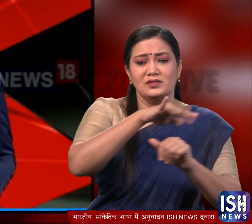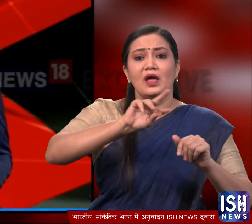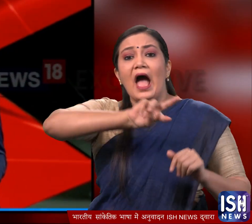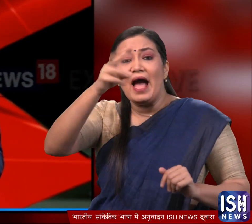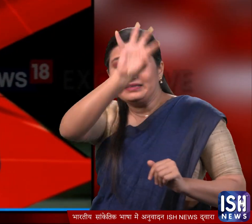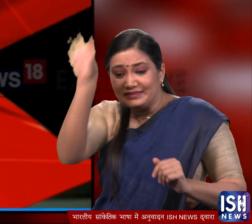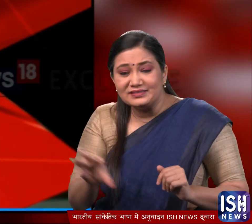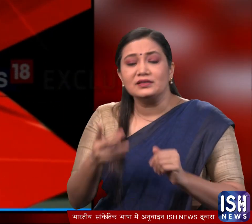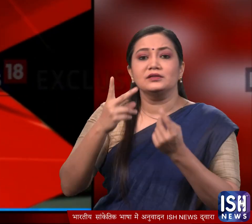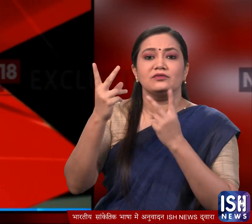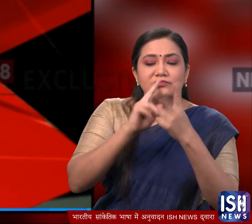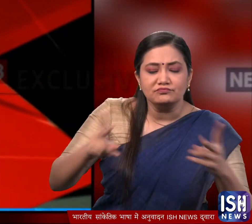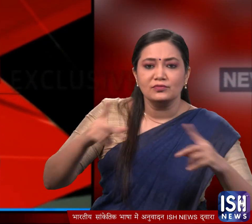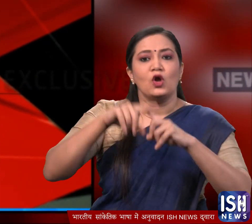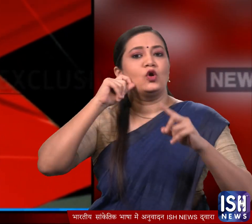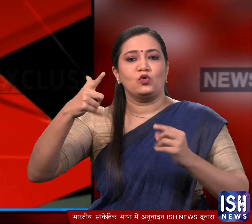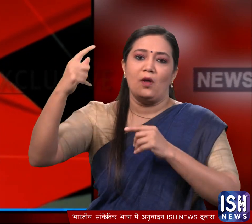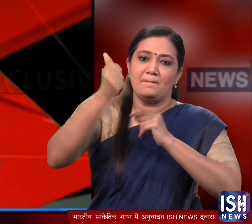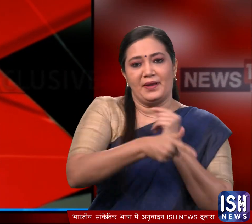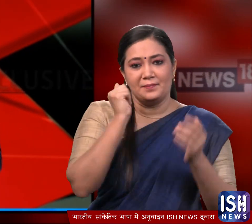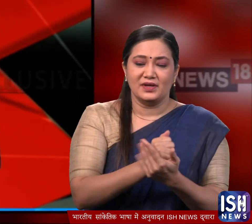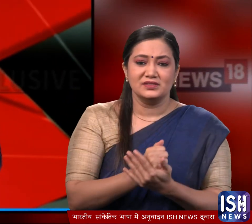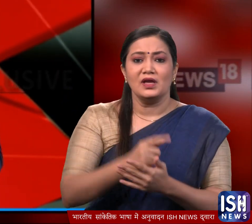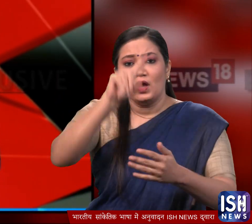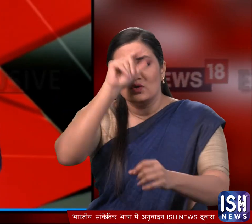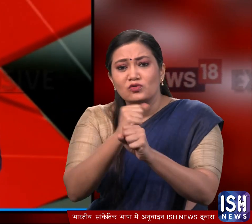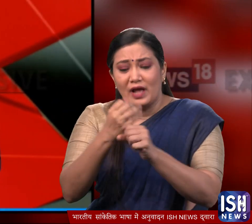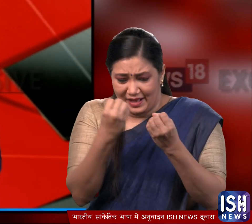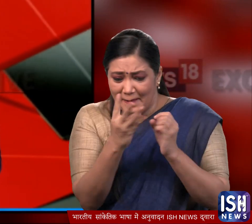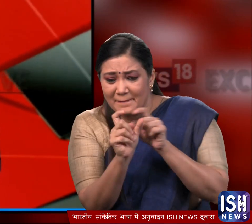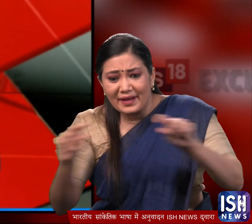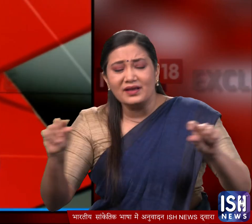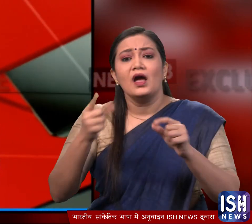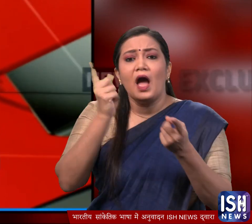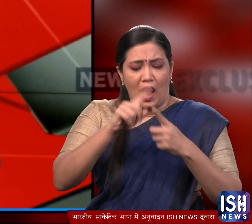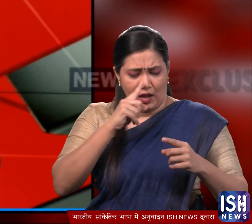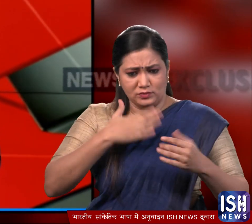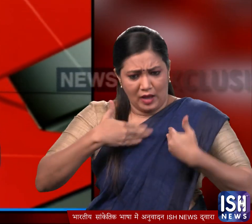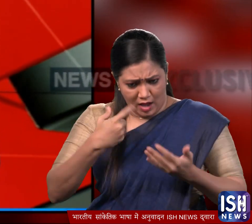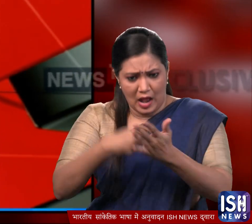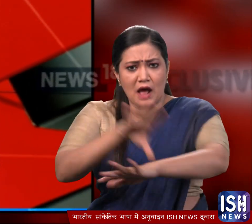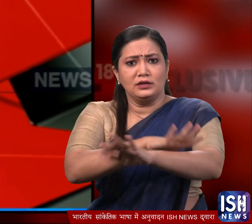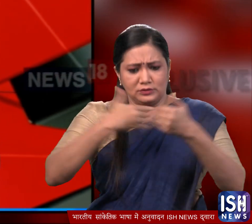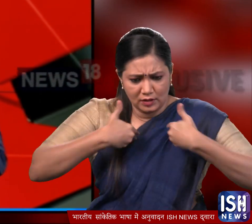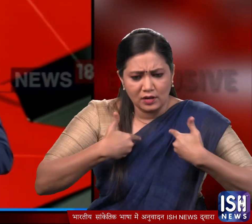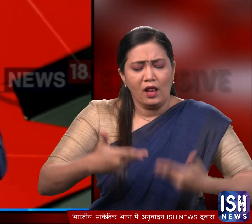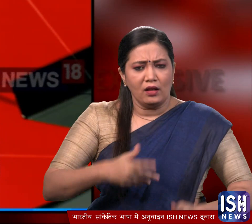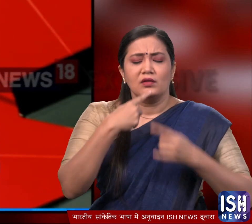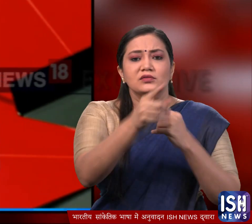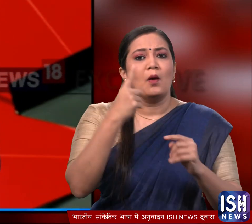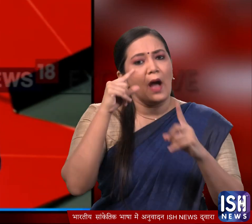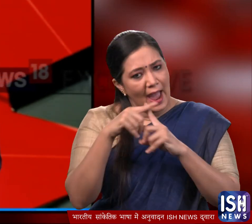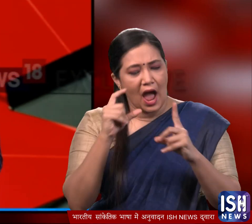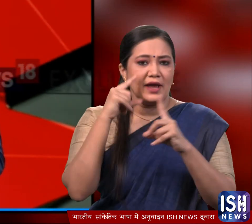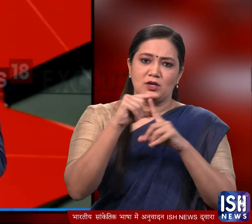दूसरे राज्यों से आने वाले पर्यटकों से टोल लिया जाता है, लेकिन वहां गुजरात के नंबर वाली गाड़ी से पहुंची एक महिला ने खुद को राजस्थान का निवासी बताया और पहचान